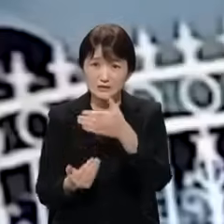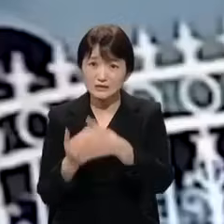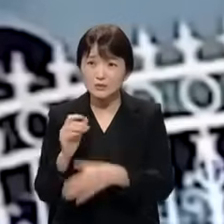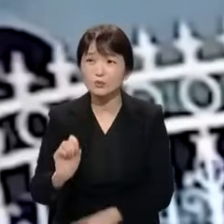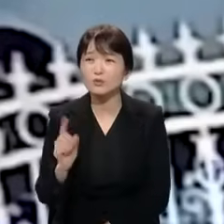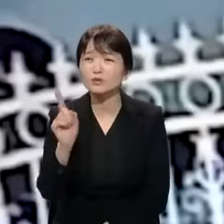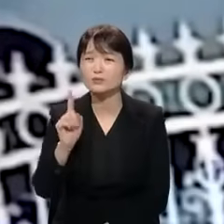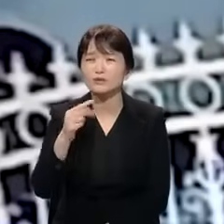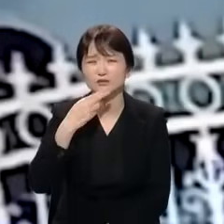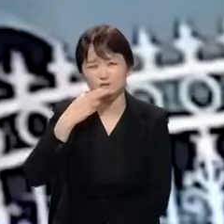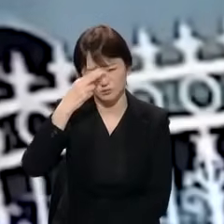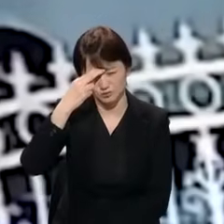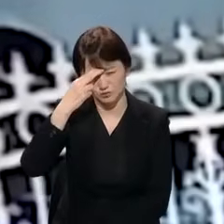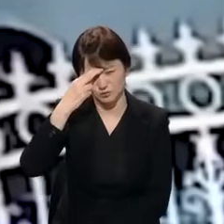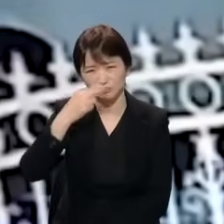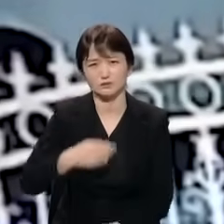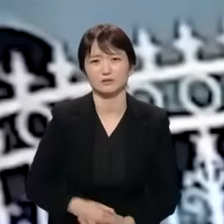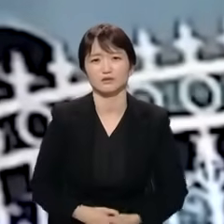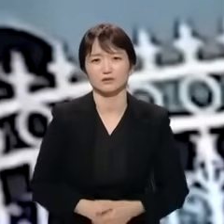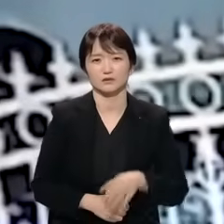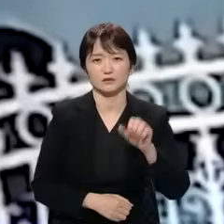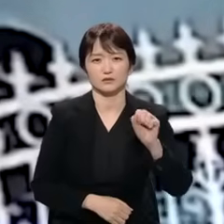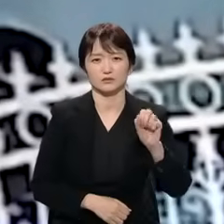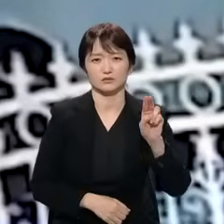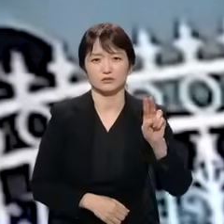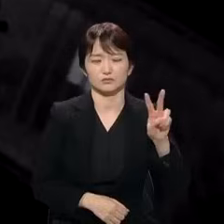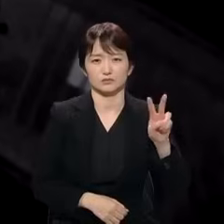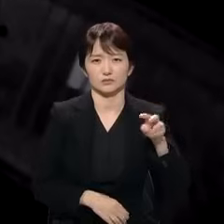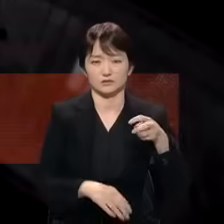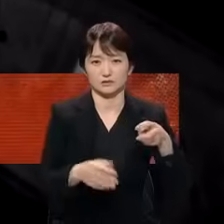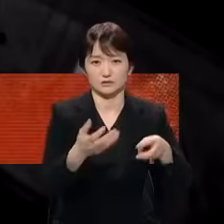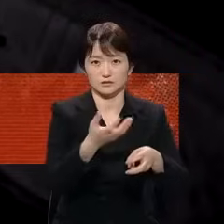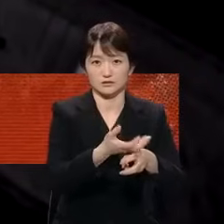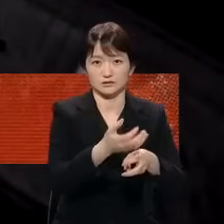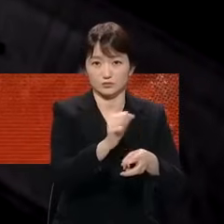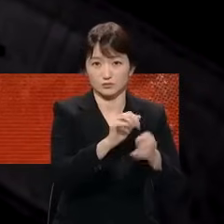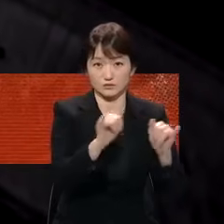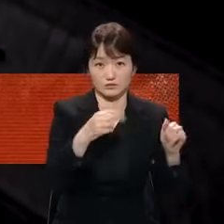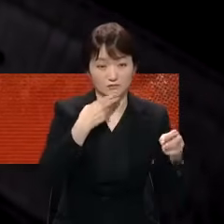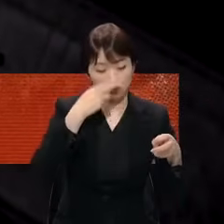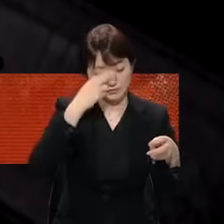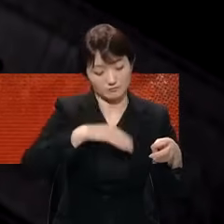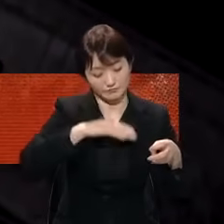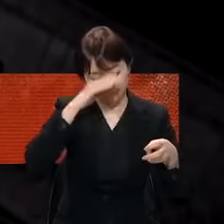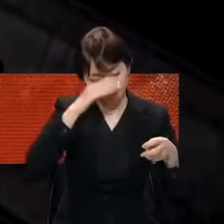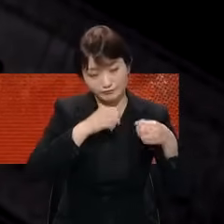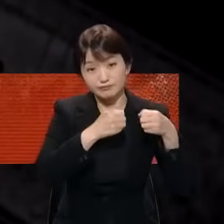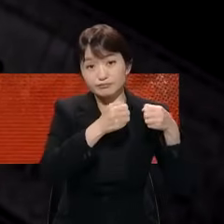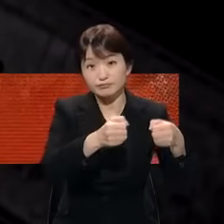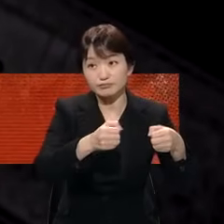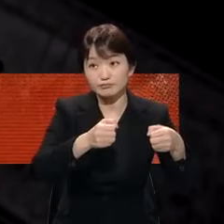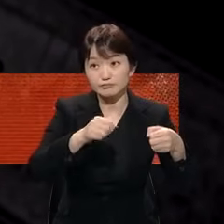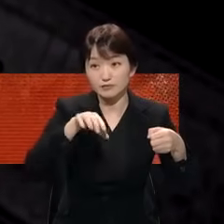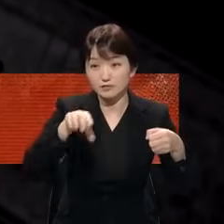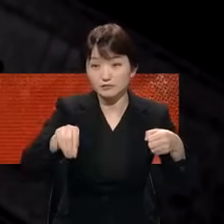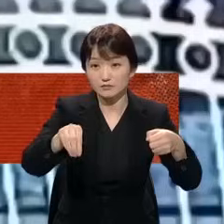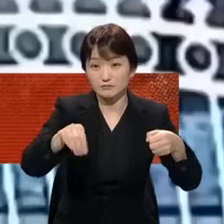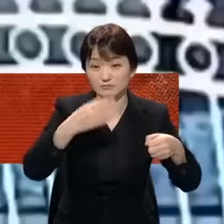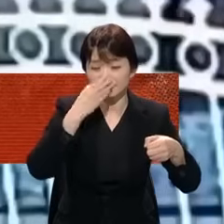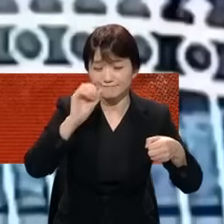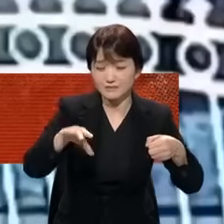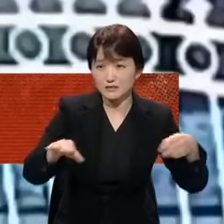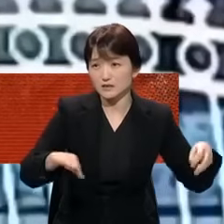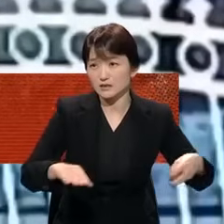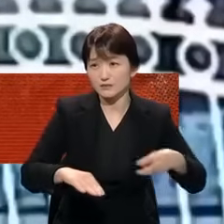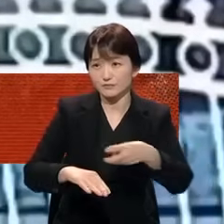원인, 술이었습니다. SUV 차량 운전자가요. 만취 상태로 운전대를 잡았던 겁니다. 정지신호도 무시하고 교차로를